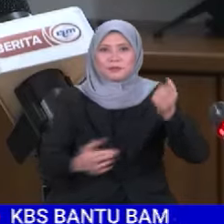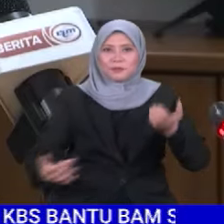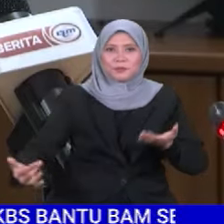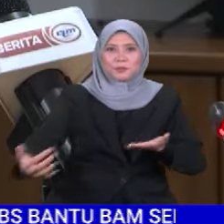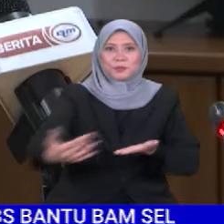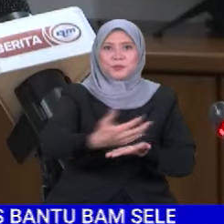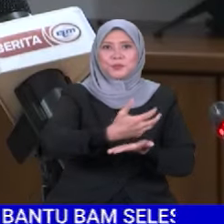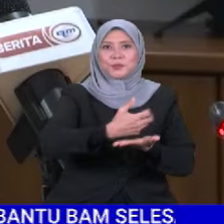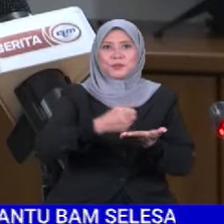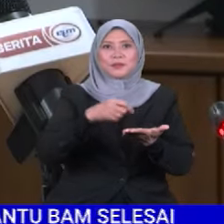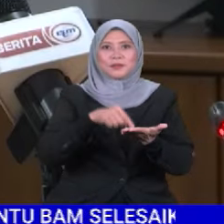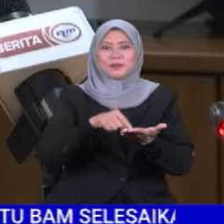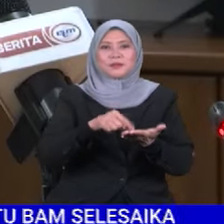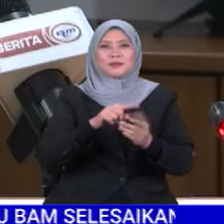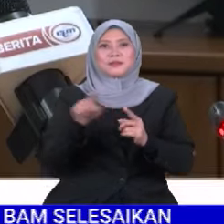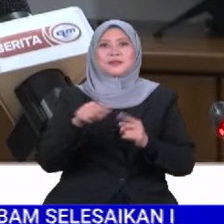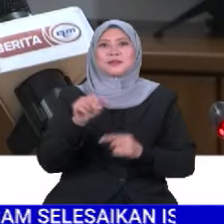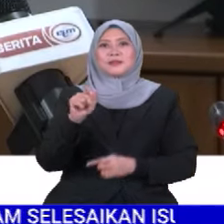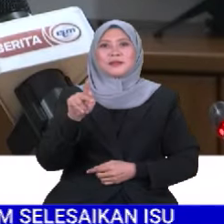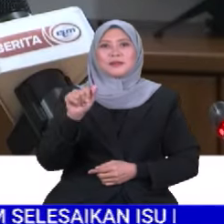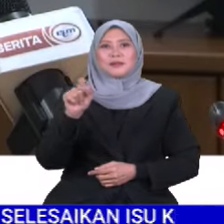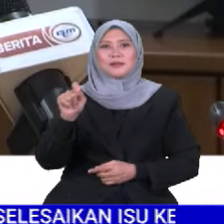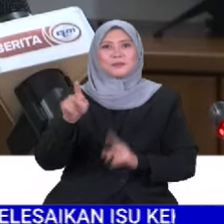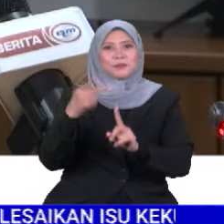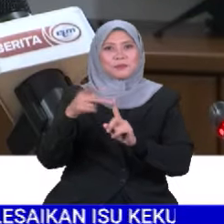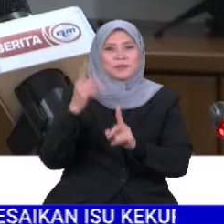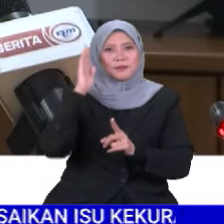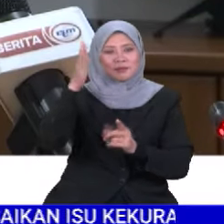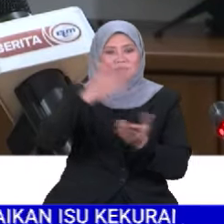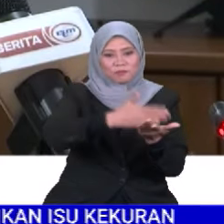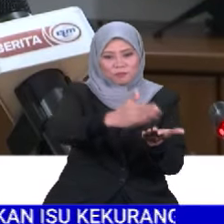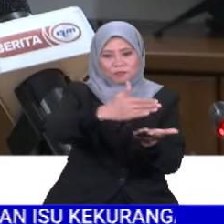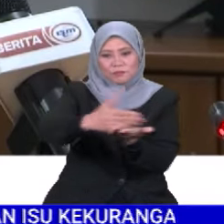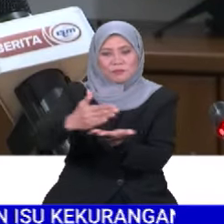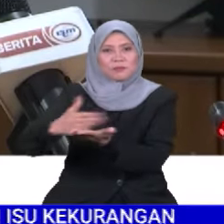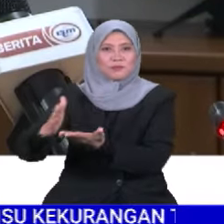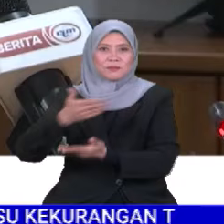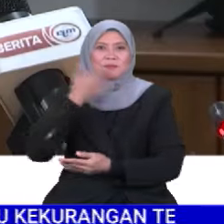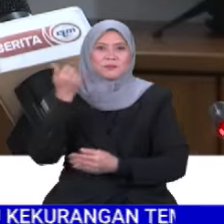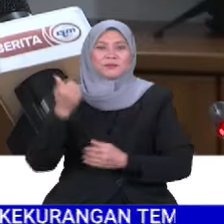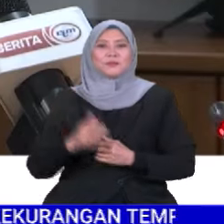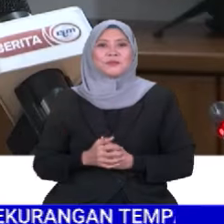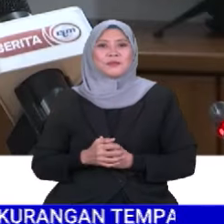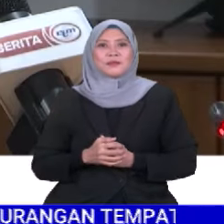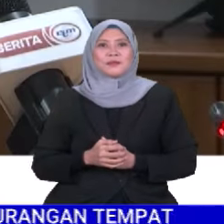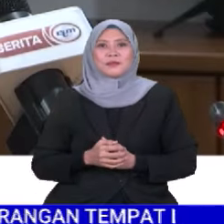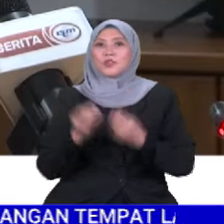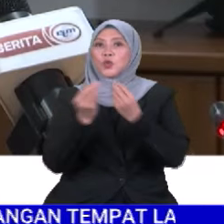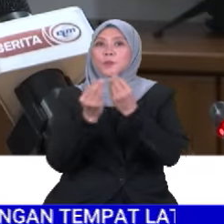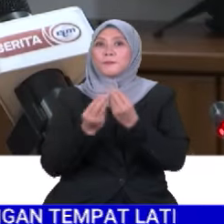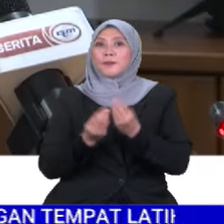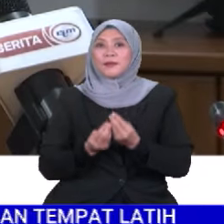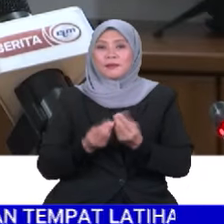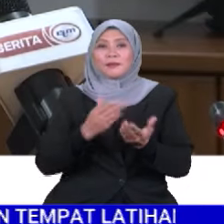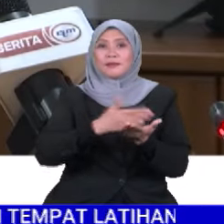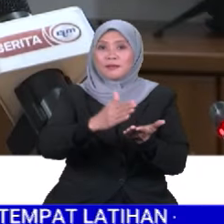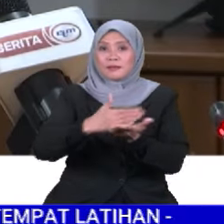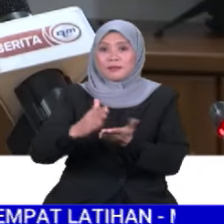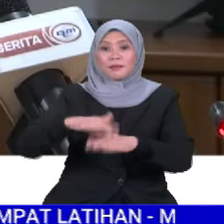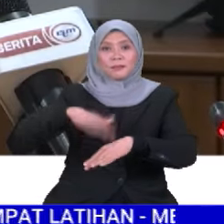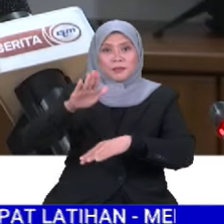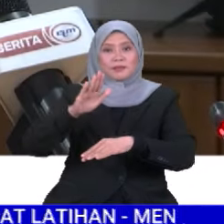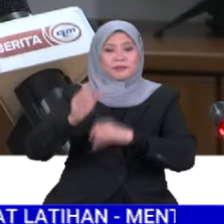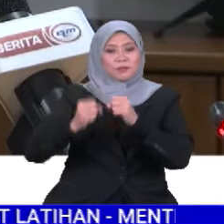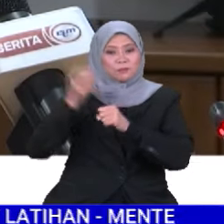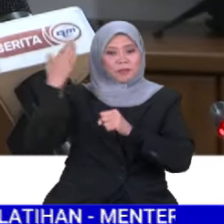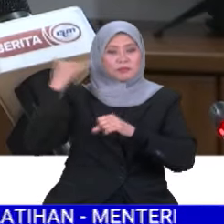dikumpulkan melalui Zakat Pulau Pinang akan diagihkan dengan sebaik mungkin. Dan kalau kita lihat jumlah agihan tahun ini melebihi, tahun